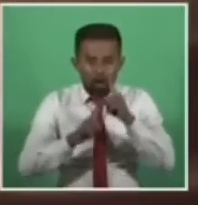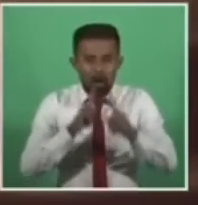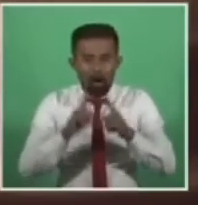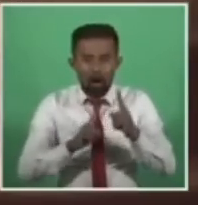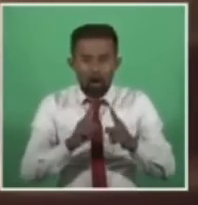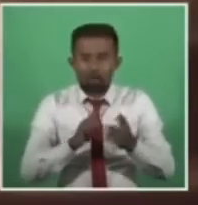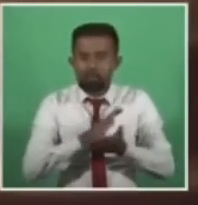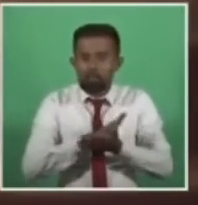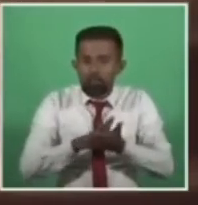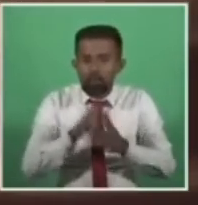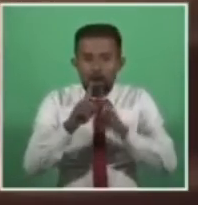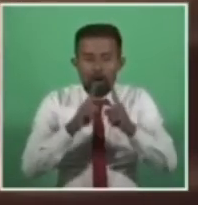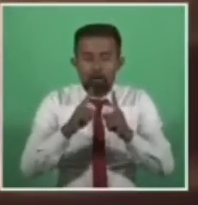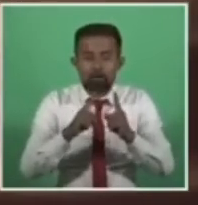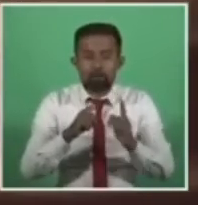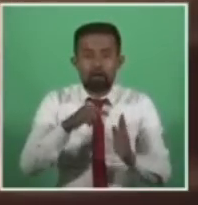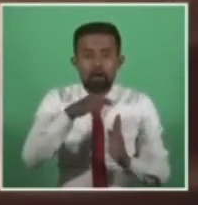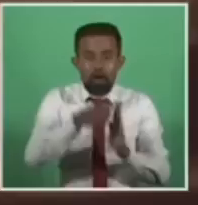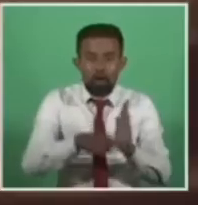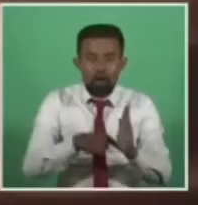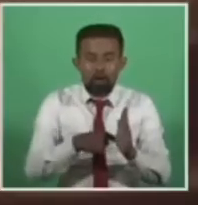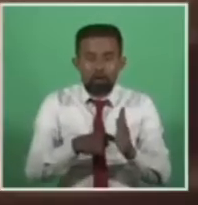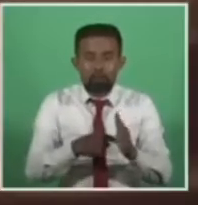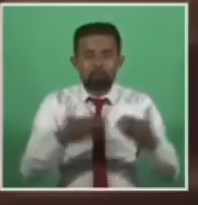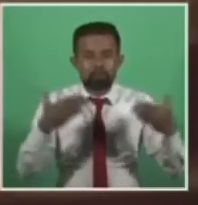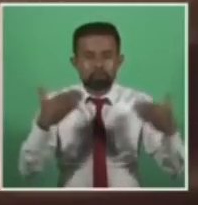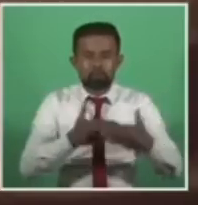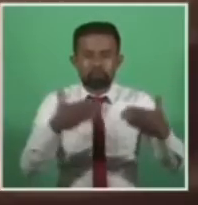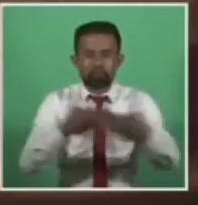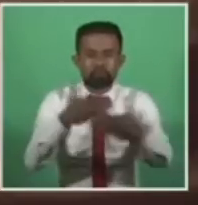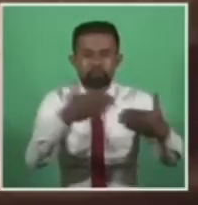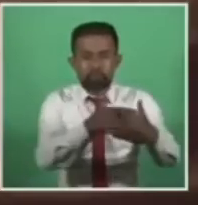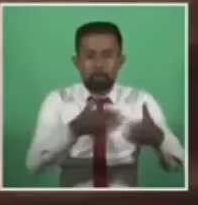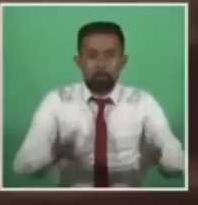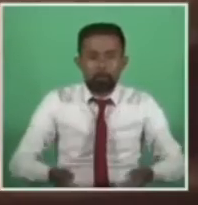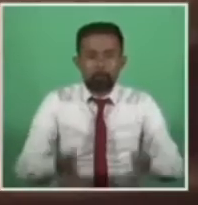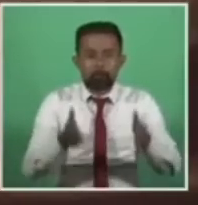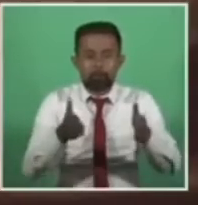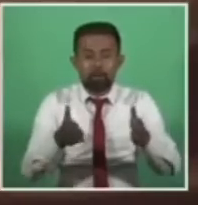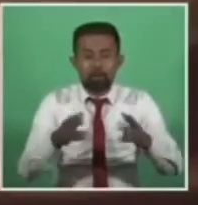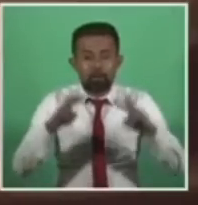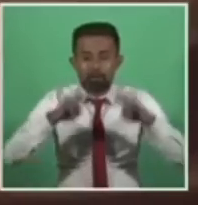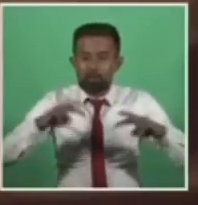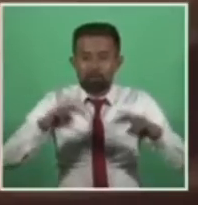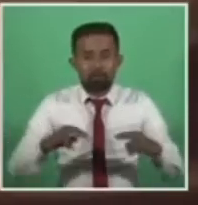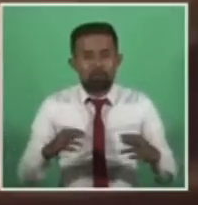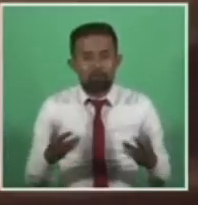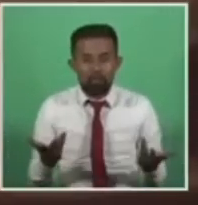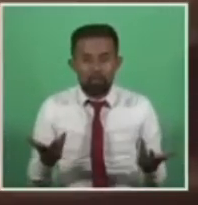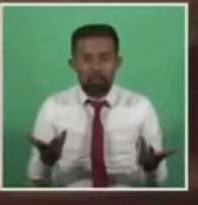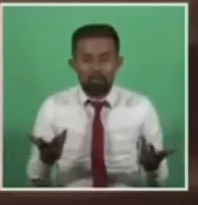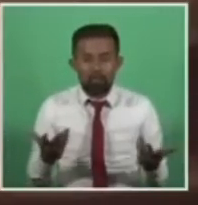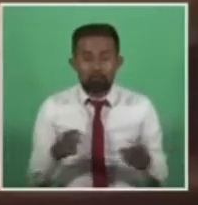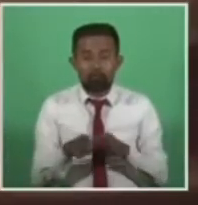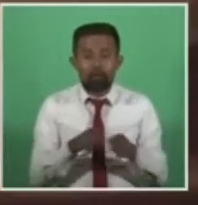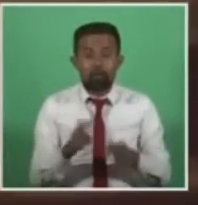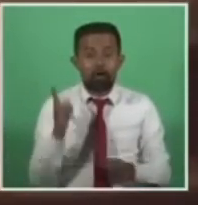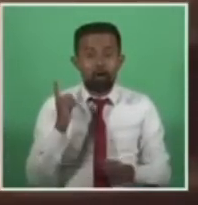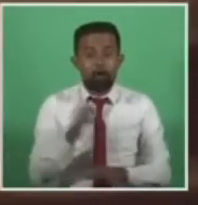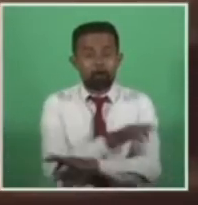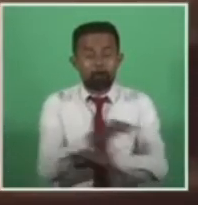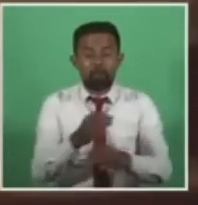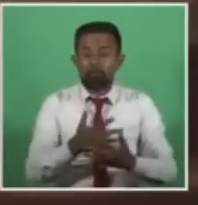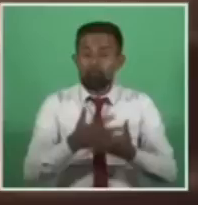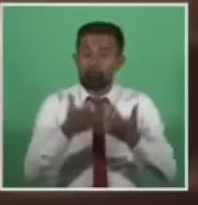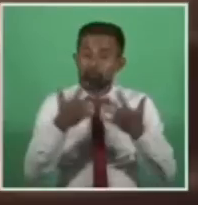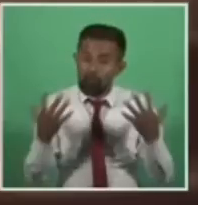සාම සාකච්ඡා තියෙන රටක අපි බැරියර් දාගෙන හැමතැනම පාරවල් දිගේ මිනිස්සු චෙක් කරන්නේ නැහැ. ඒ වගේ තියෙන ආරක්ෂක පියවරවල්